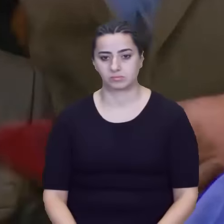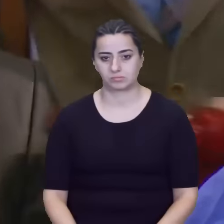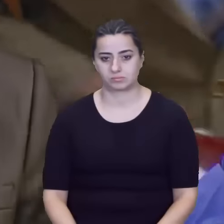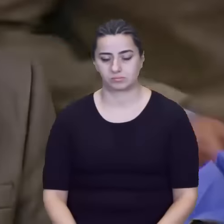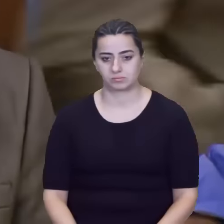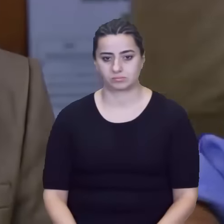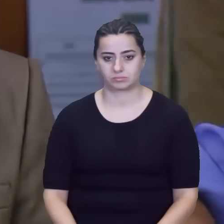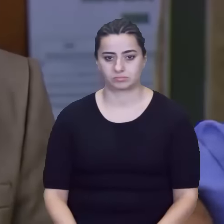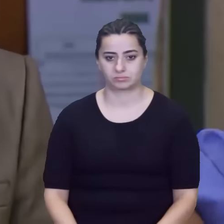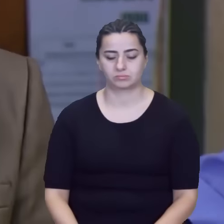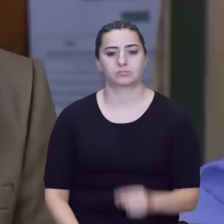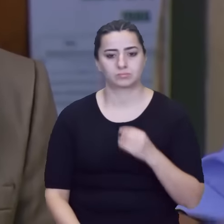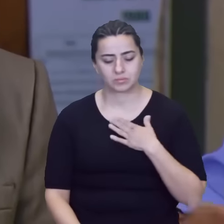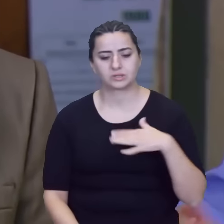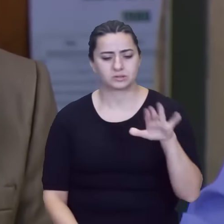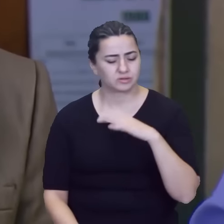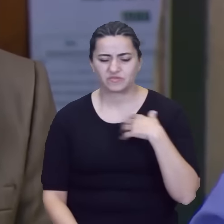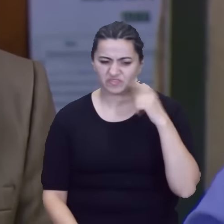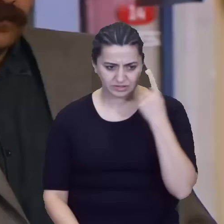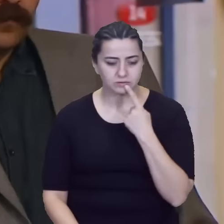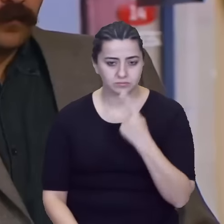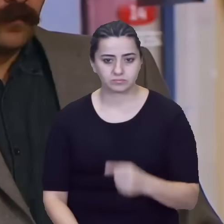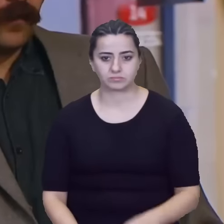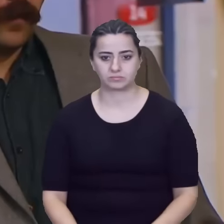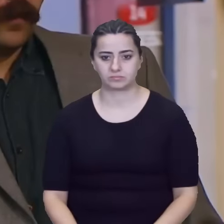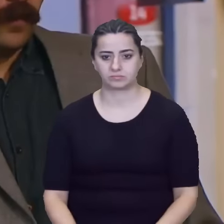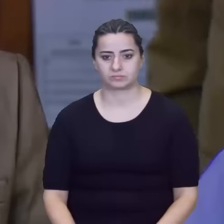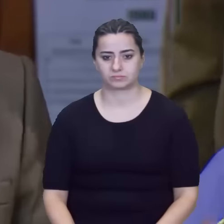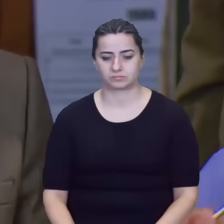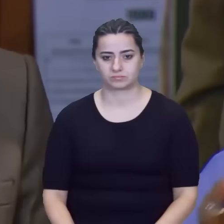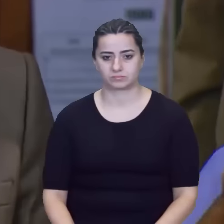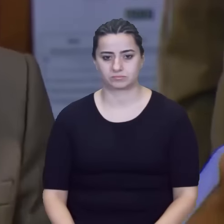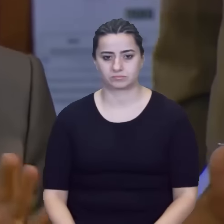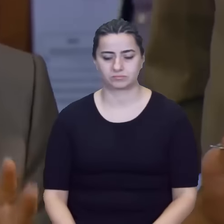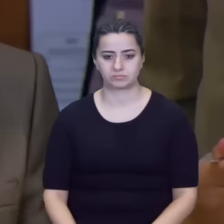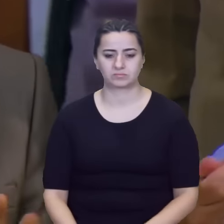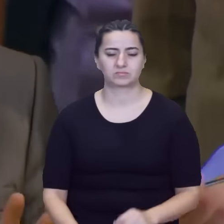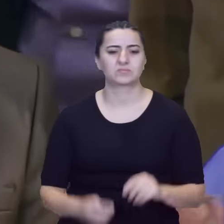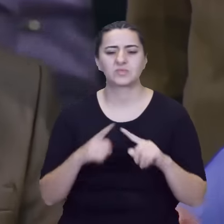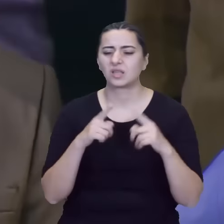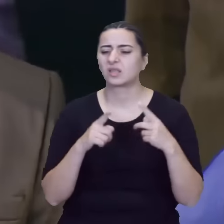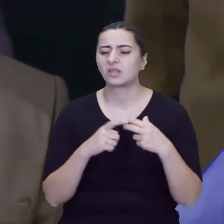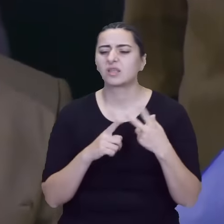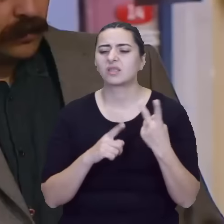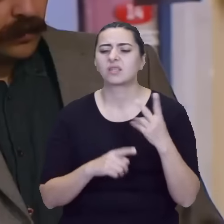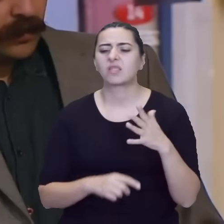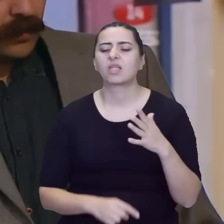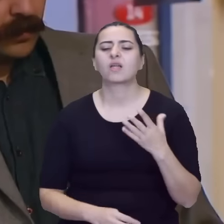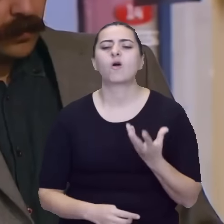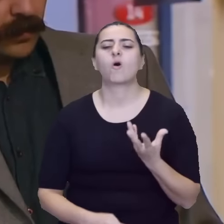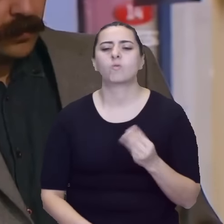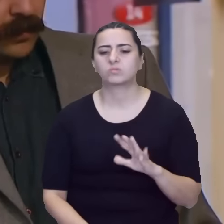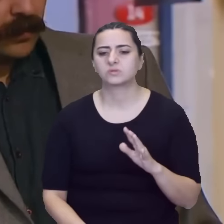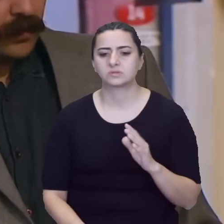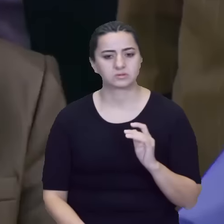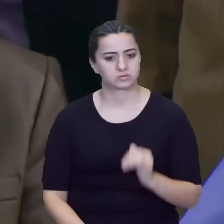Ben size açık kanaatimi söyleyeyim mi? Bence bu TRT2 zaten tutmayacak.